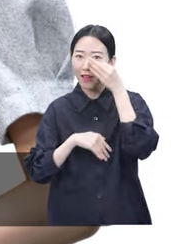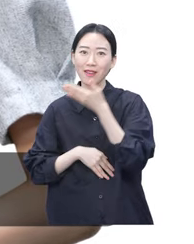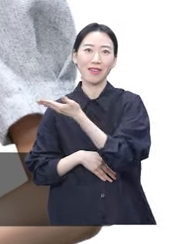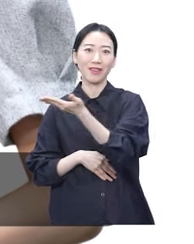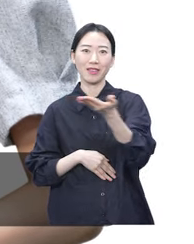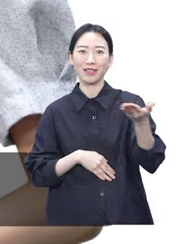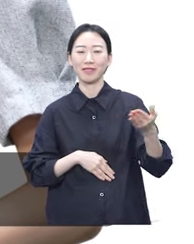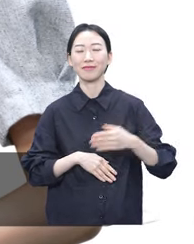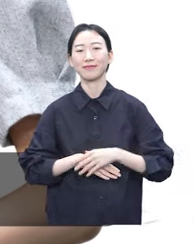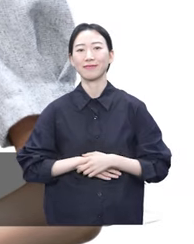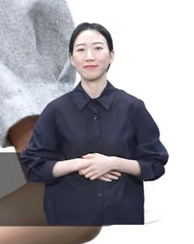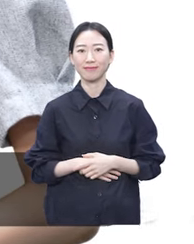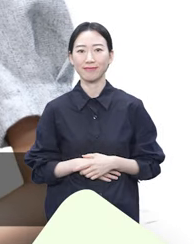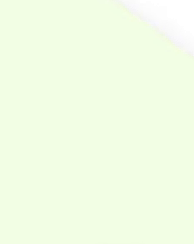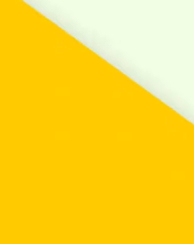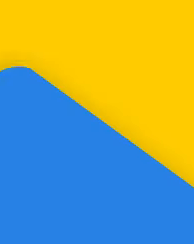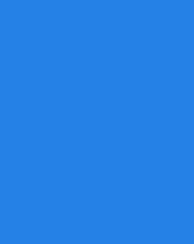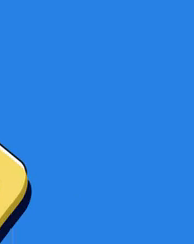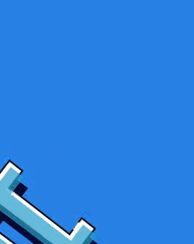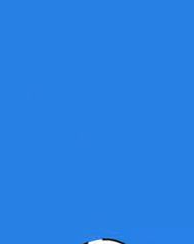3분 안양에서 만나보겠습니다.